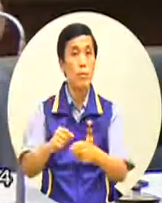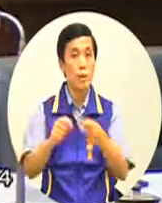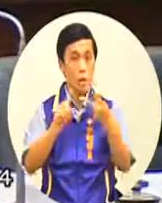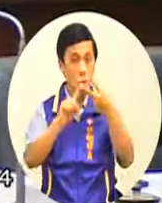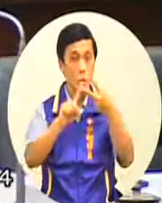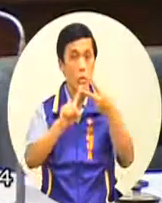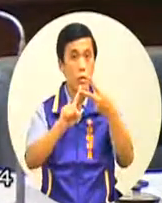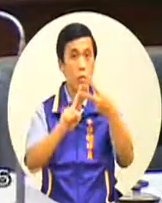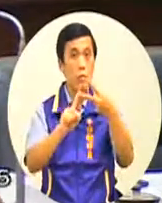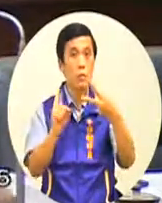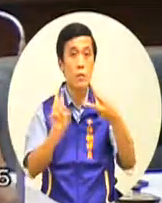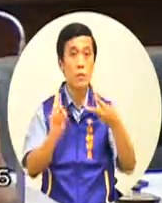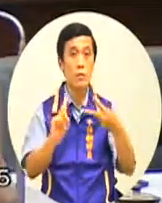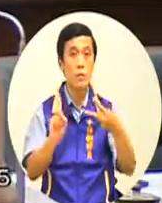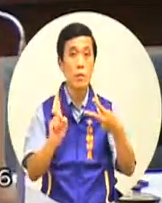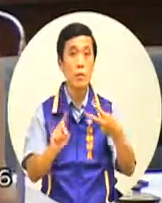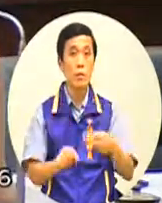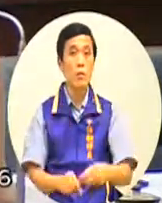个是说，